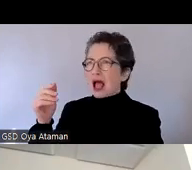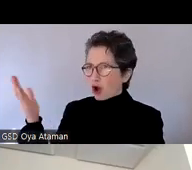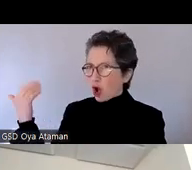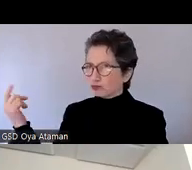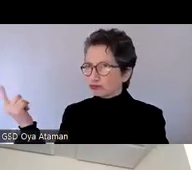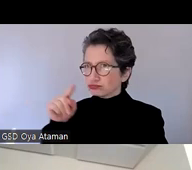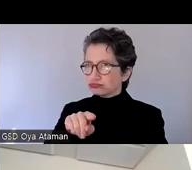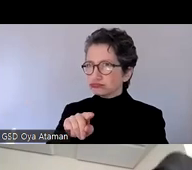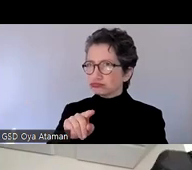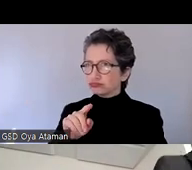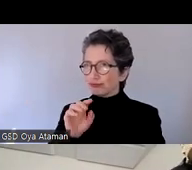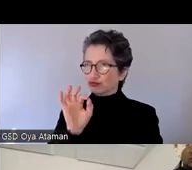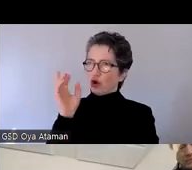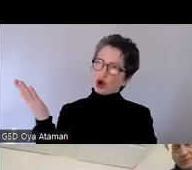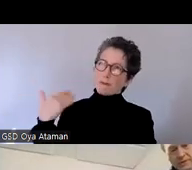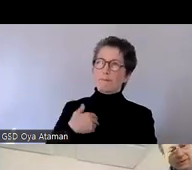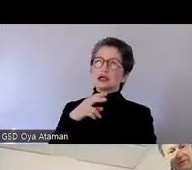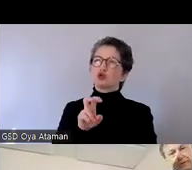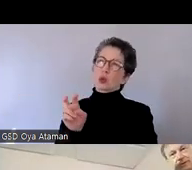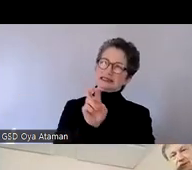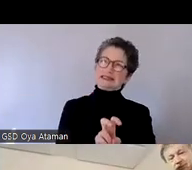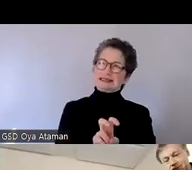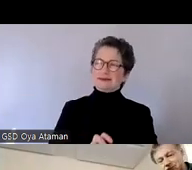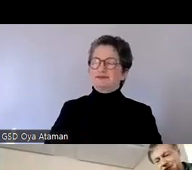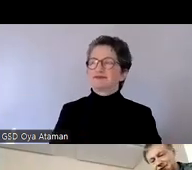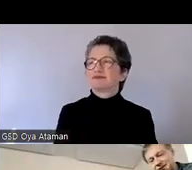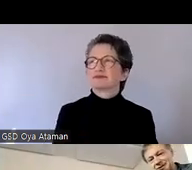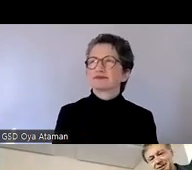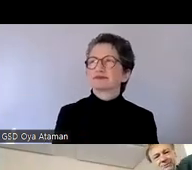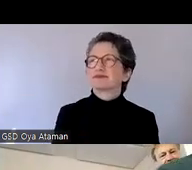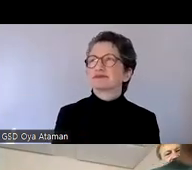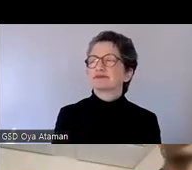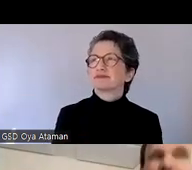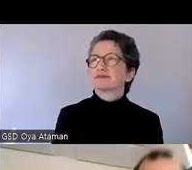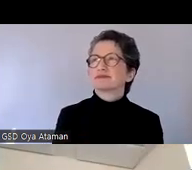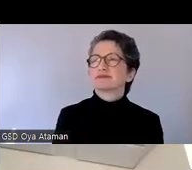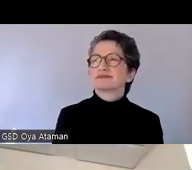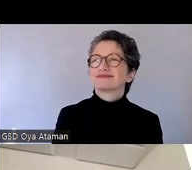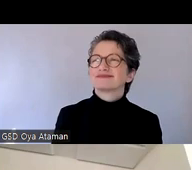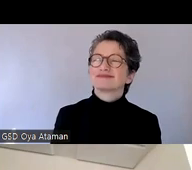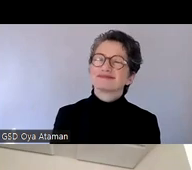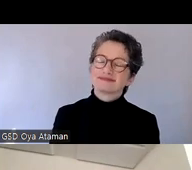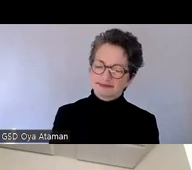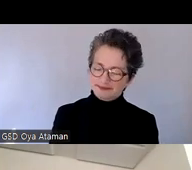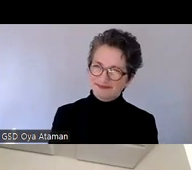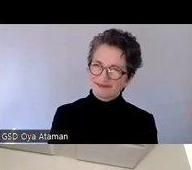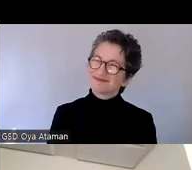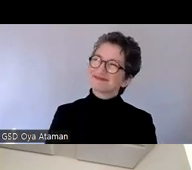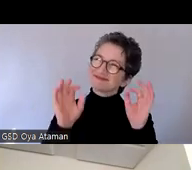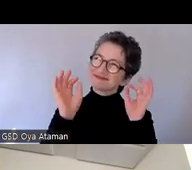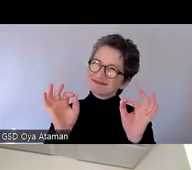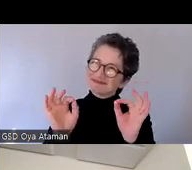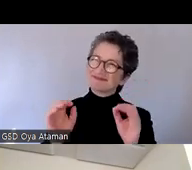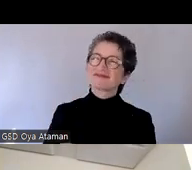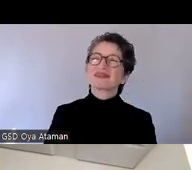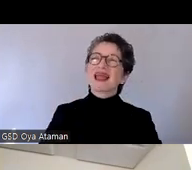Ja, setz dich einfach hierher auf meinen Stuhl. Ja, dann kann man dich sehen. Ja, genau. Ja, auch von mir ein herzliches